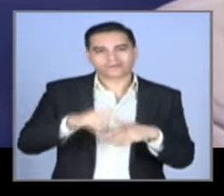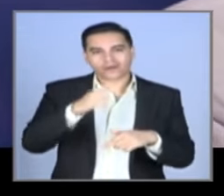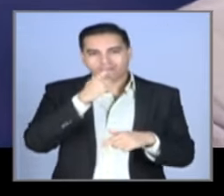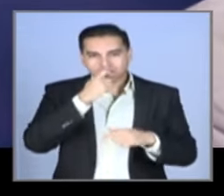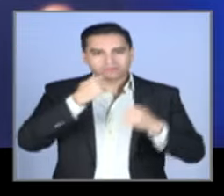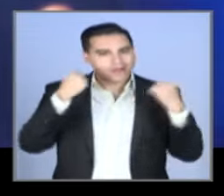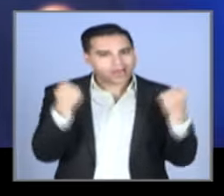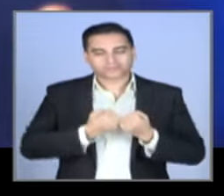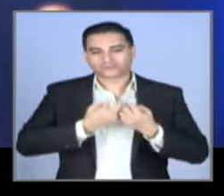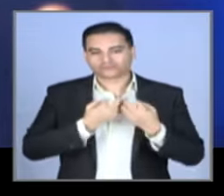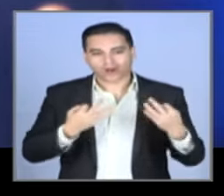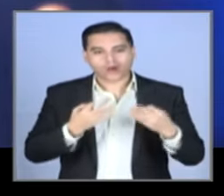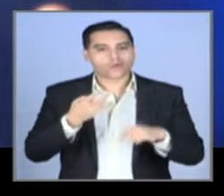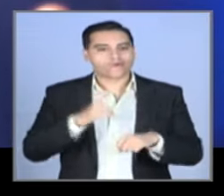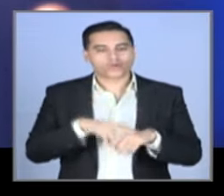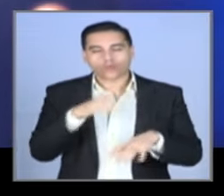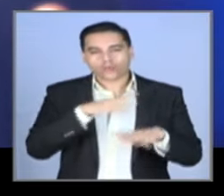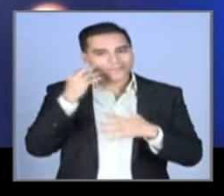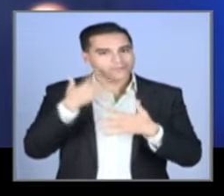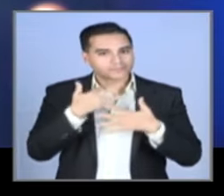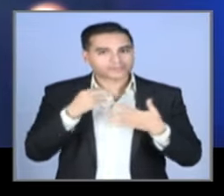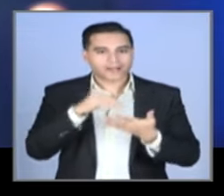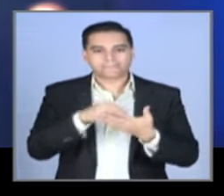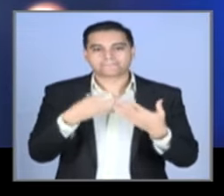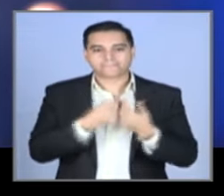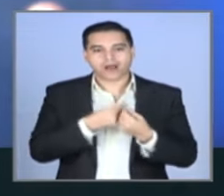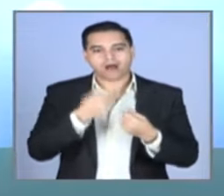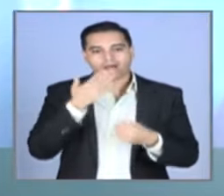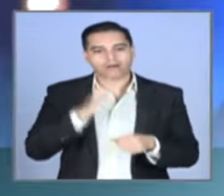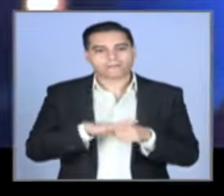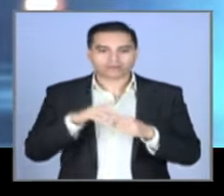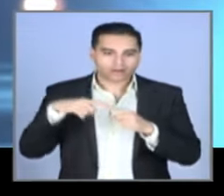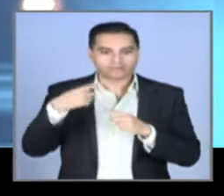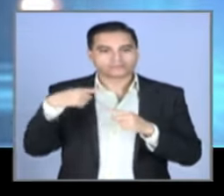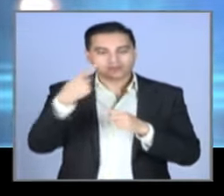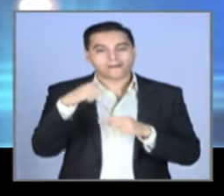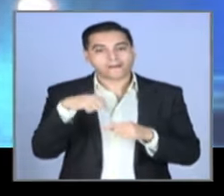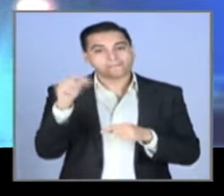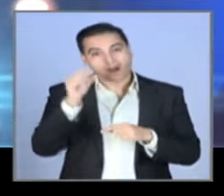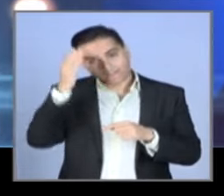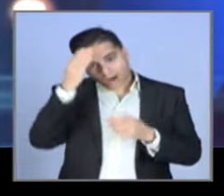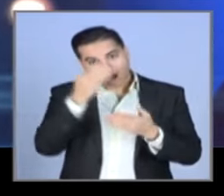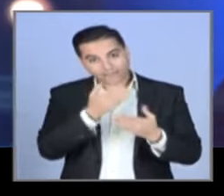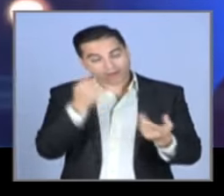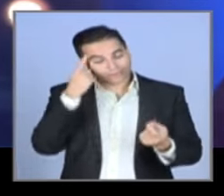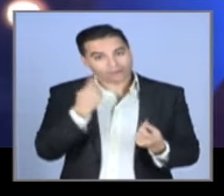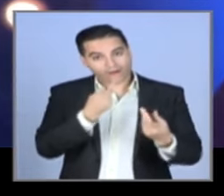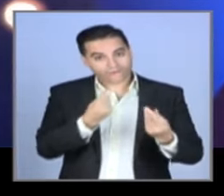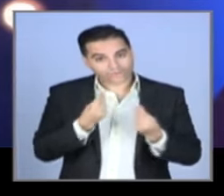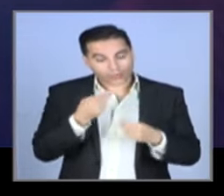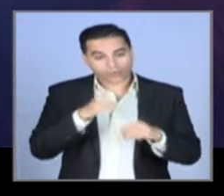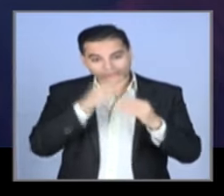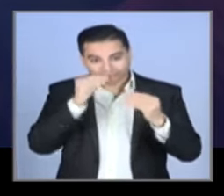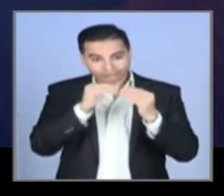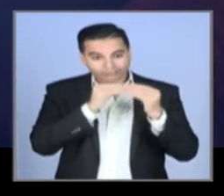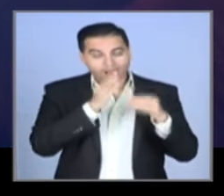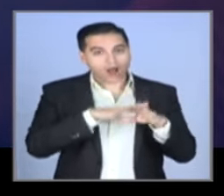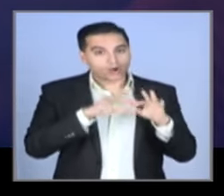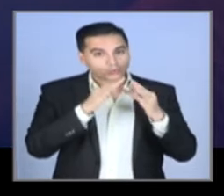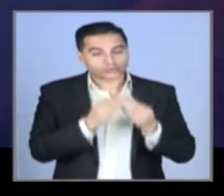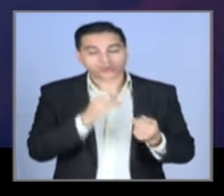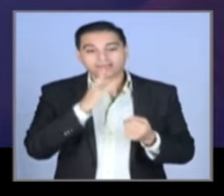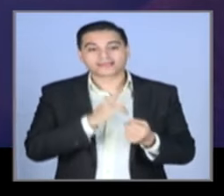الناس في الاستوديو، وإحنا بنكون سعداء بوجودنا معكم في كل رمضان إن شاء الله. برنامج العباقرة بنتثقف منه، بنتعرف على عائلات، عشان كده